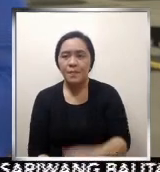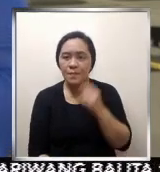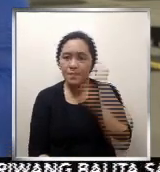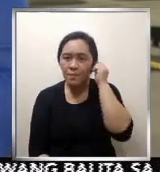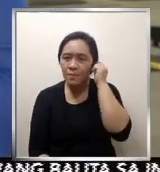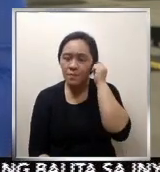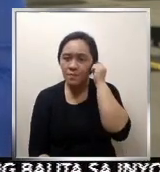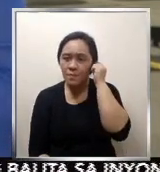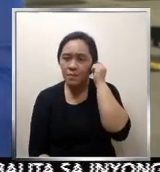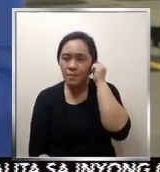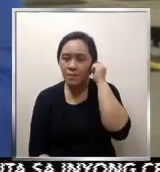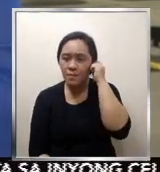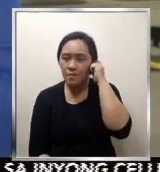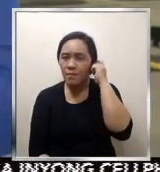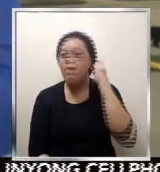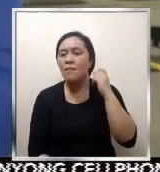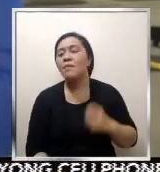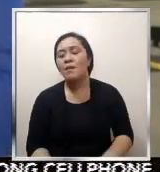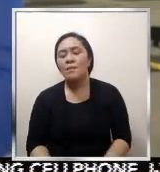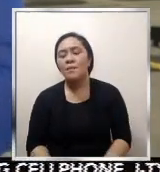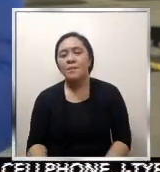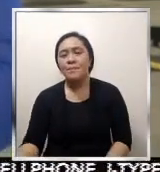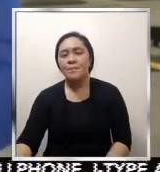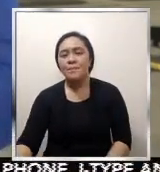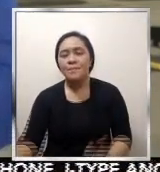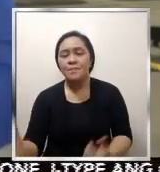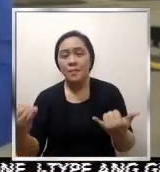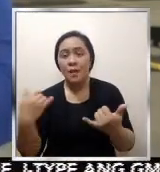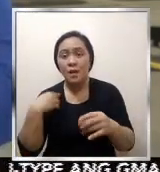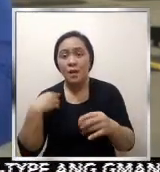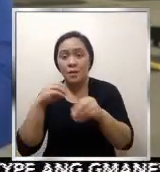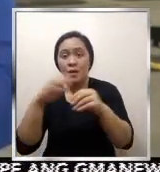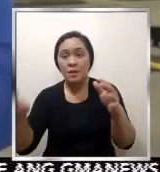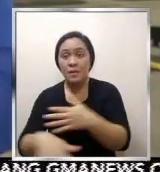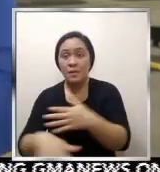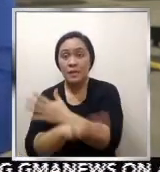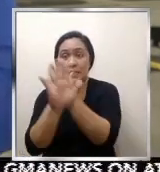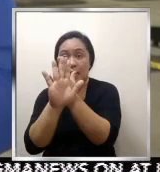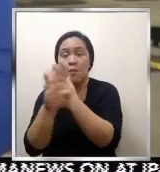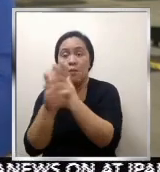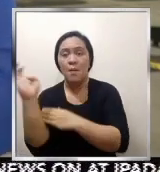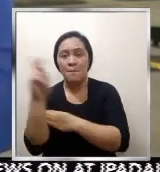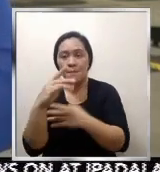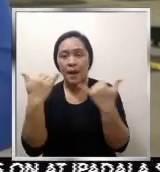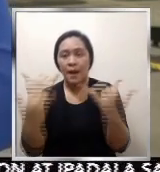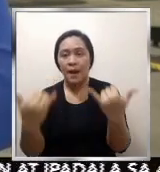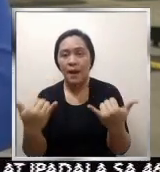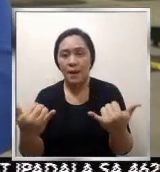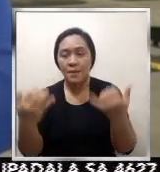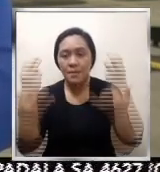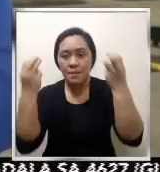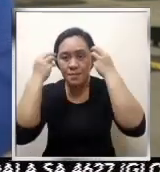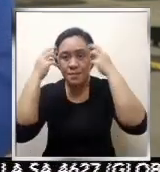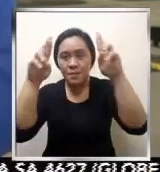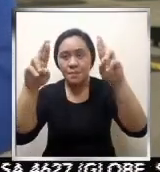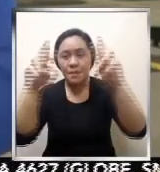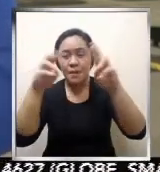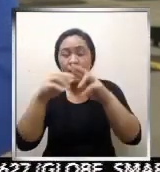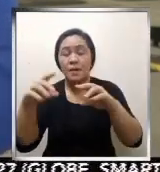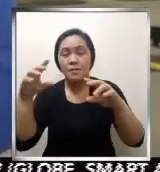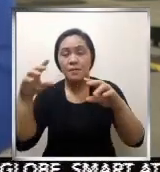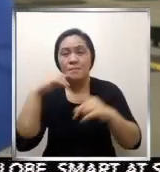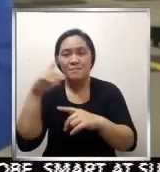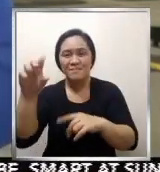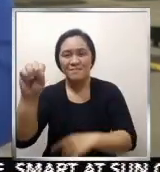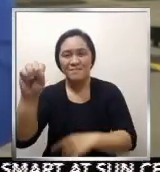Vicky, ang flight papuntang Davao City ay nag-resume ngayong araw na ito at ayon kay Mayor Sara Duterte, ayan na naman siya natanggapin ang